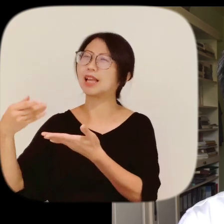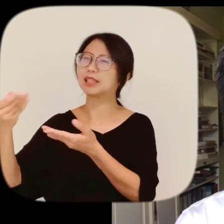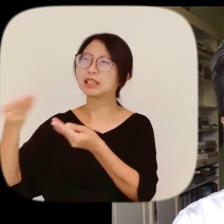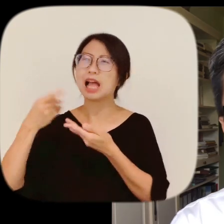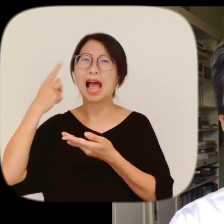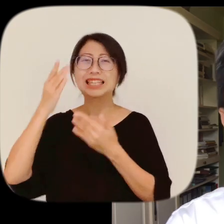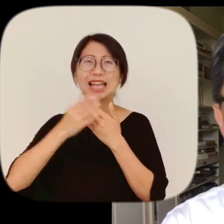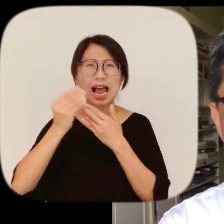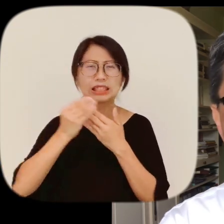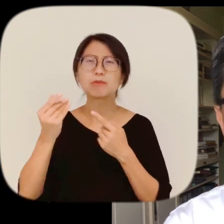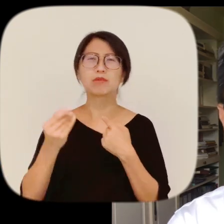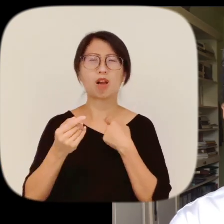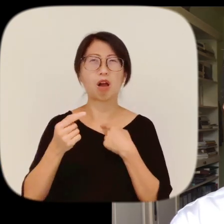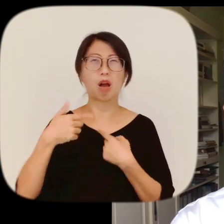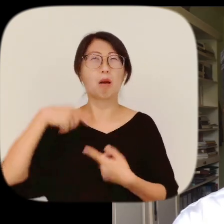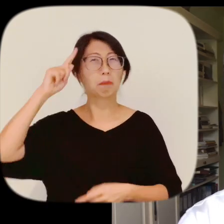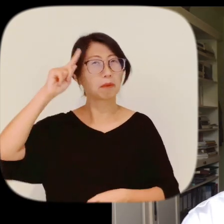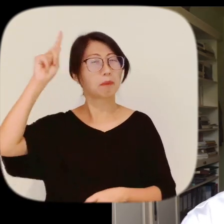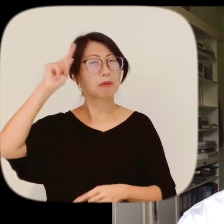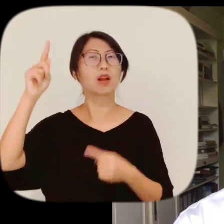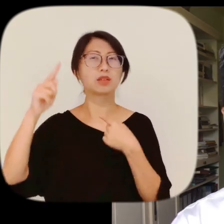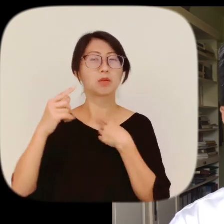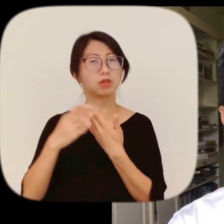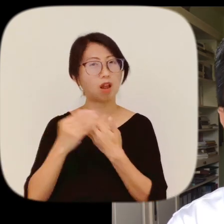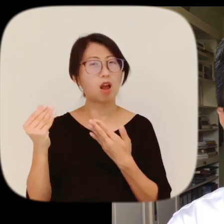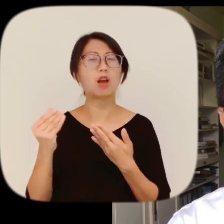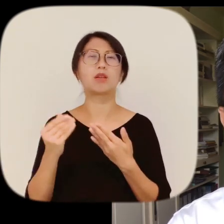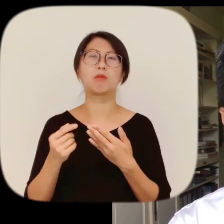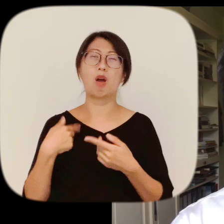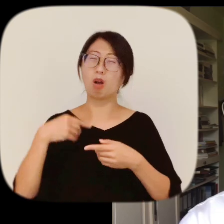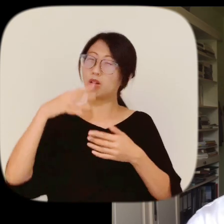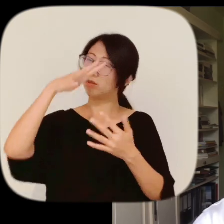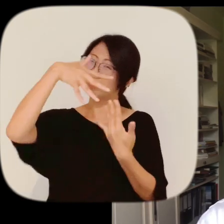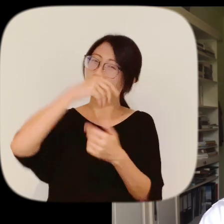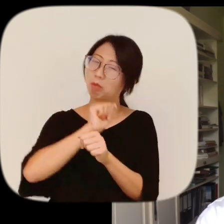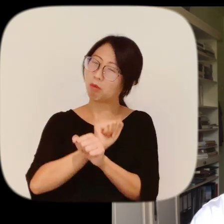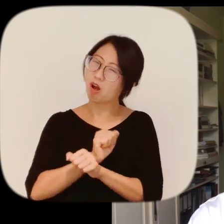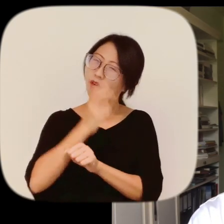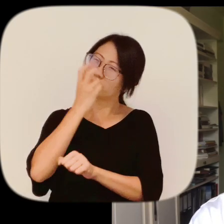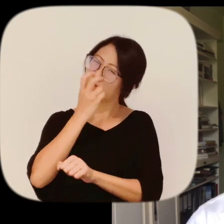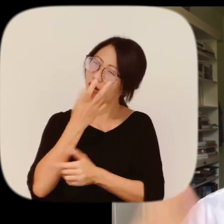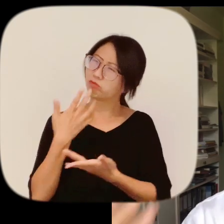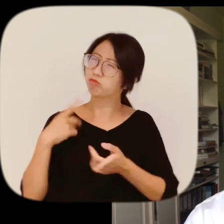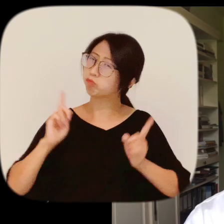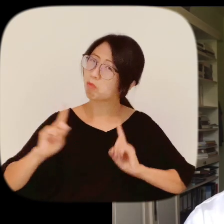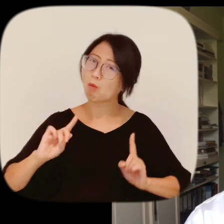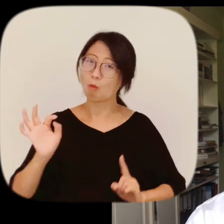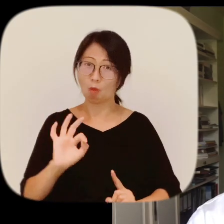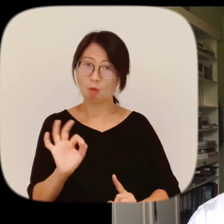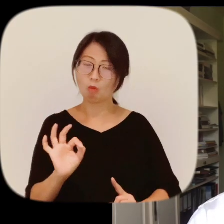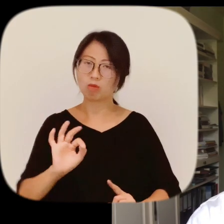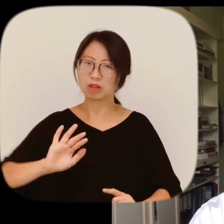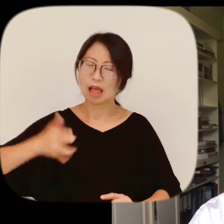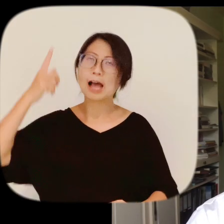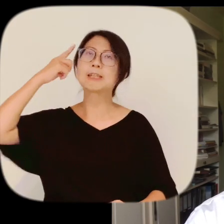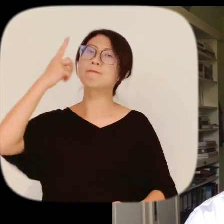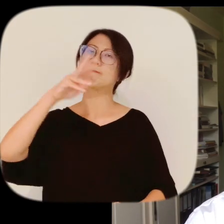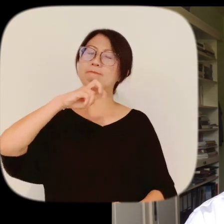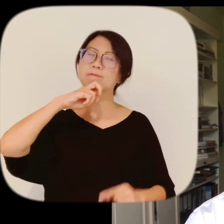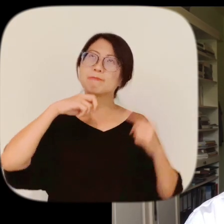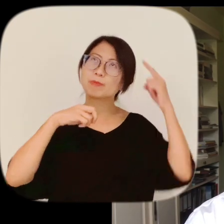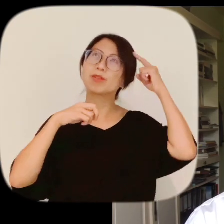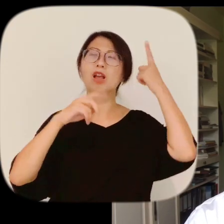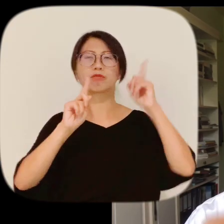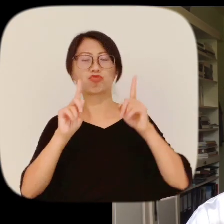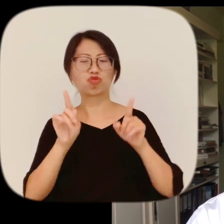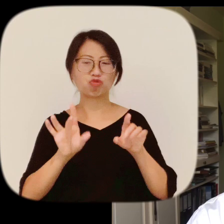喂 你好快点送茶叶进来啦你知不知道茶叶对我多重要啊他说我坐牢呢是没有自由的但我每一个下